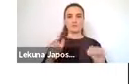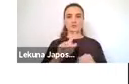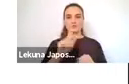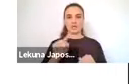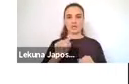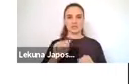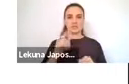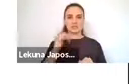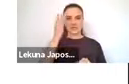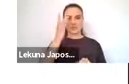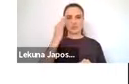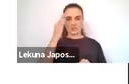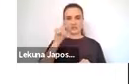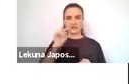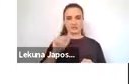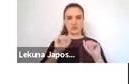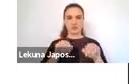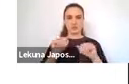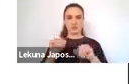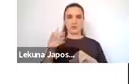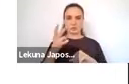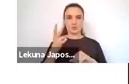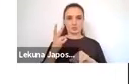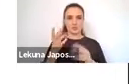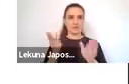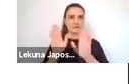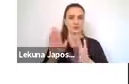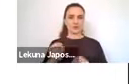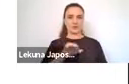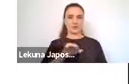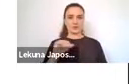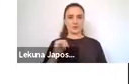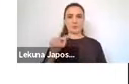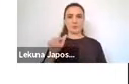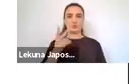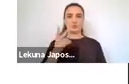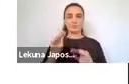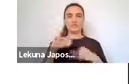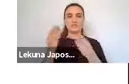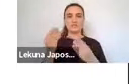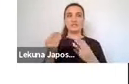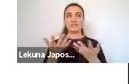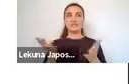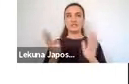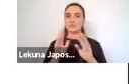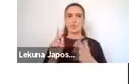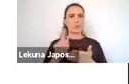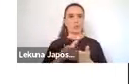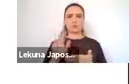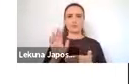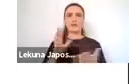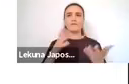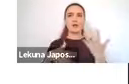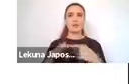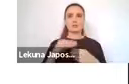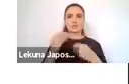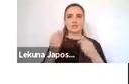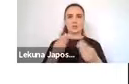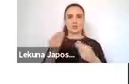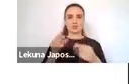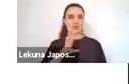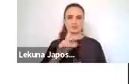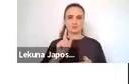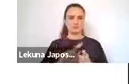დოზით წარმოსახვის საშუალებაც უნდა დაუტოვოთ ხო? მას უნდა მიუცეთ სიცოცხლე რომ არ არის აუცილებელი ყველაფრის სათამაშო